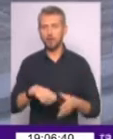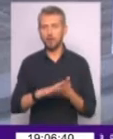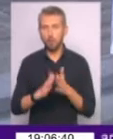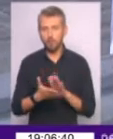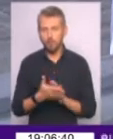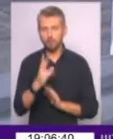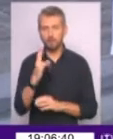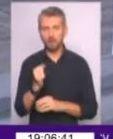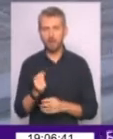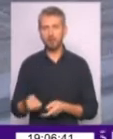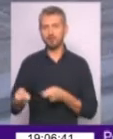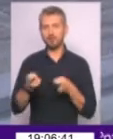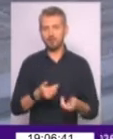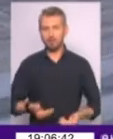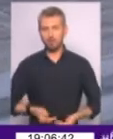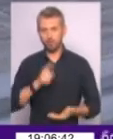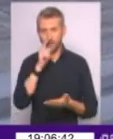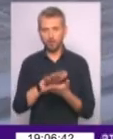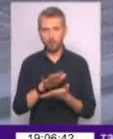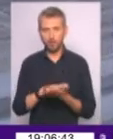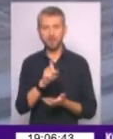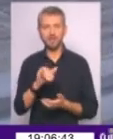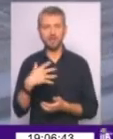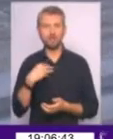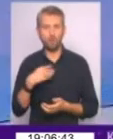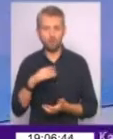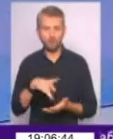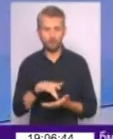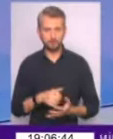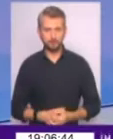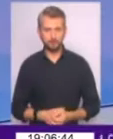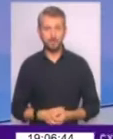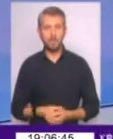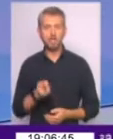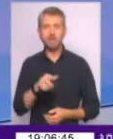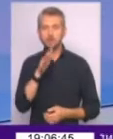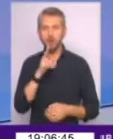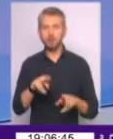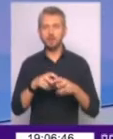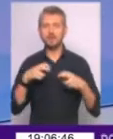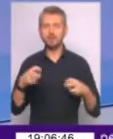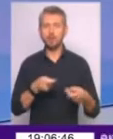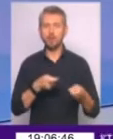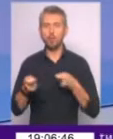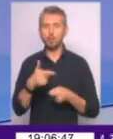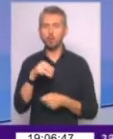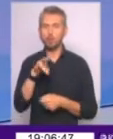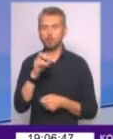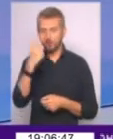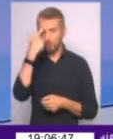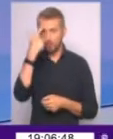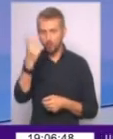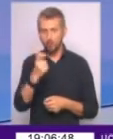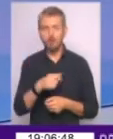на вивезення побутових відходів зі Львова. Тим часом на засіданні уряду Володимир Гройсман повідомив,